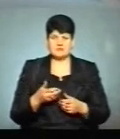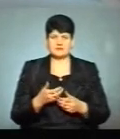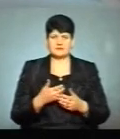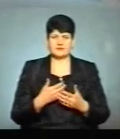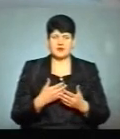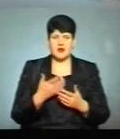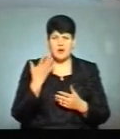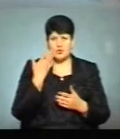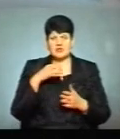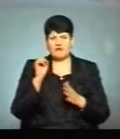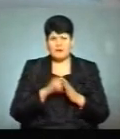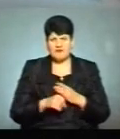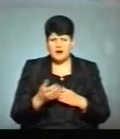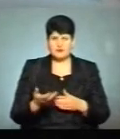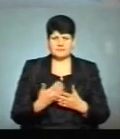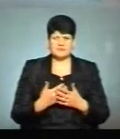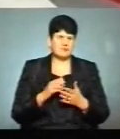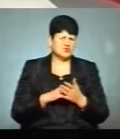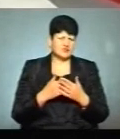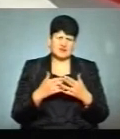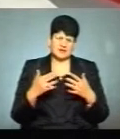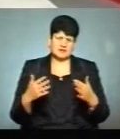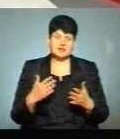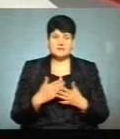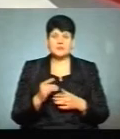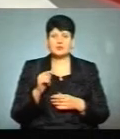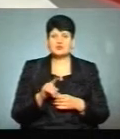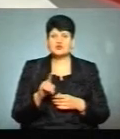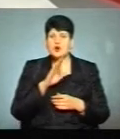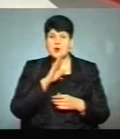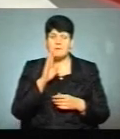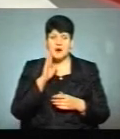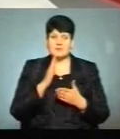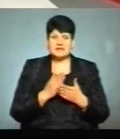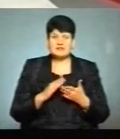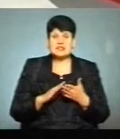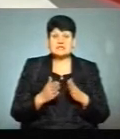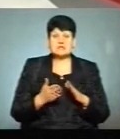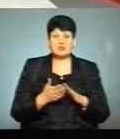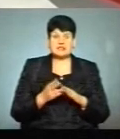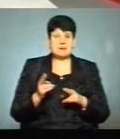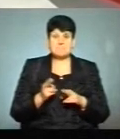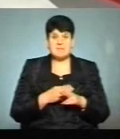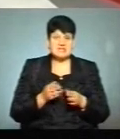їх позбавляють життя. Причини різні. Через те, що мама знаходиться в такій ситуації і здається